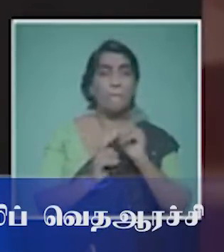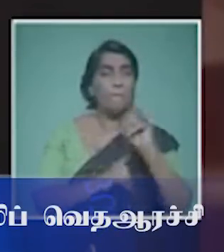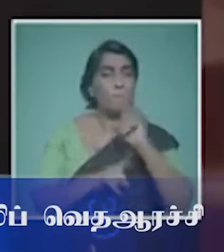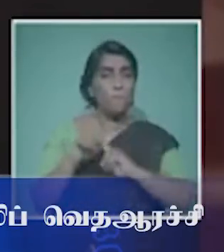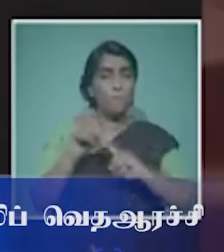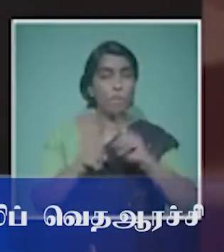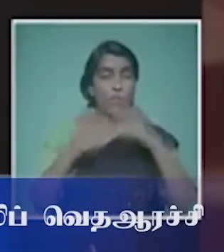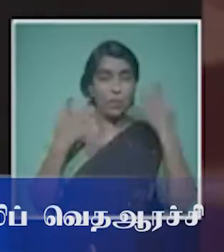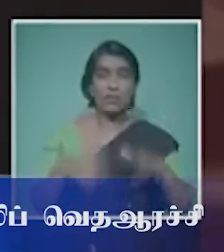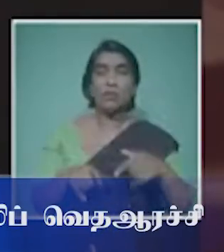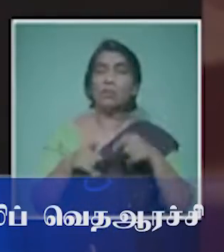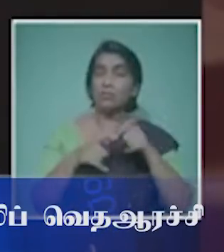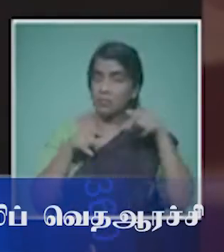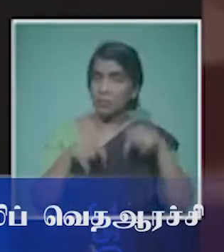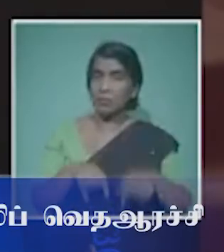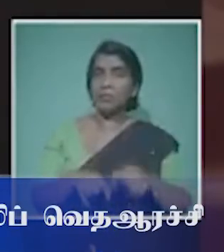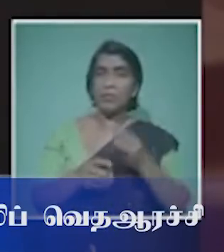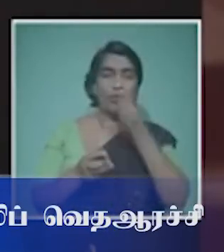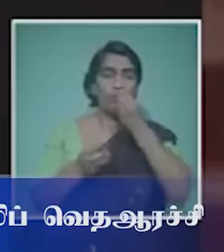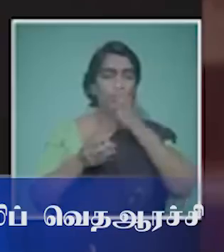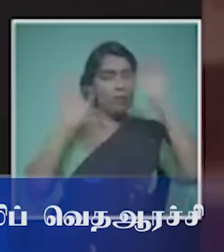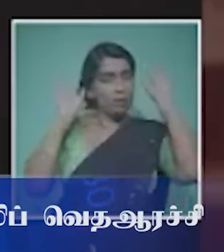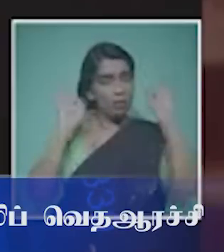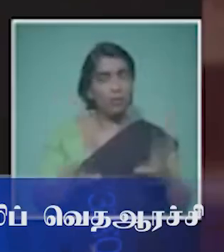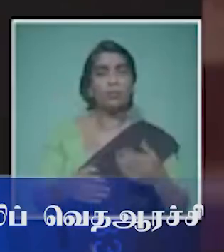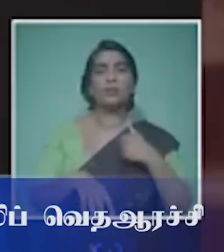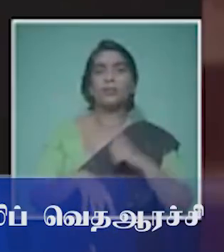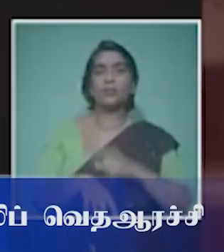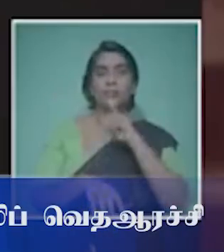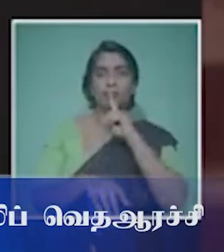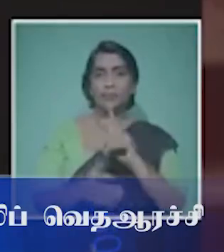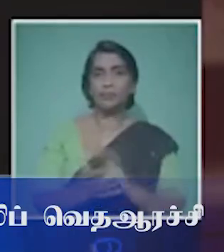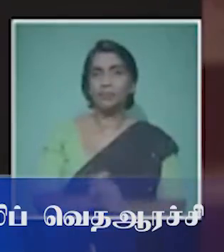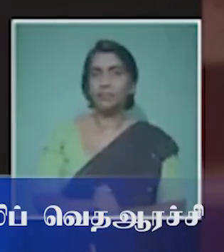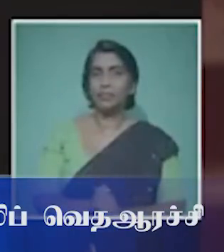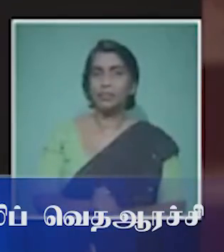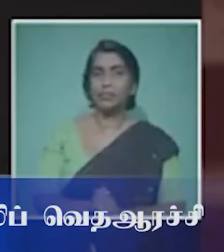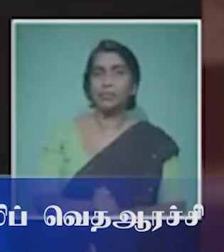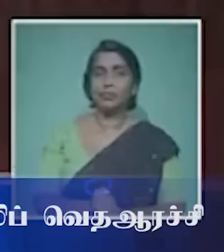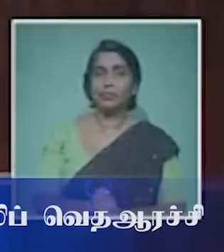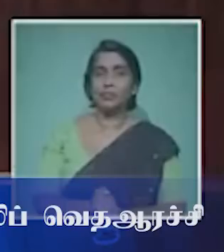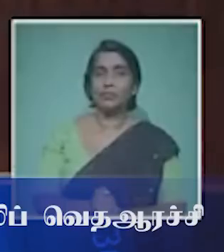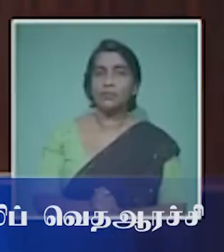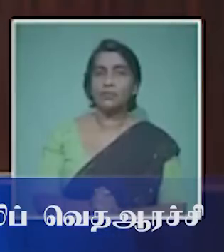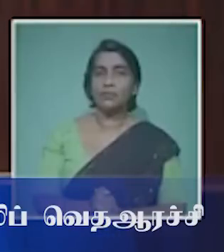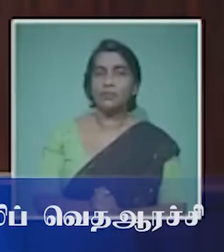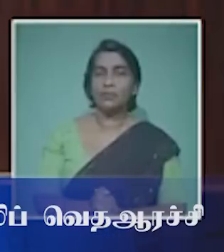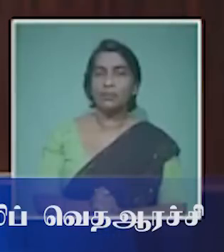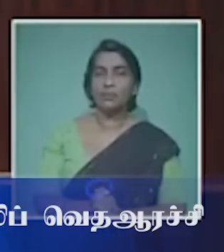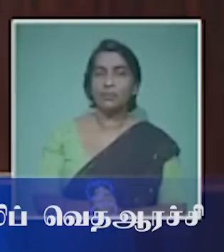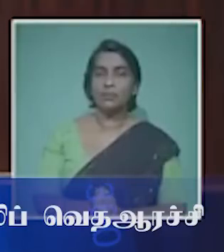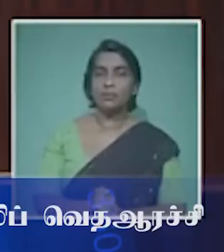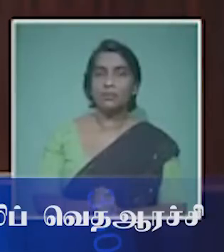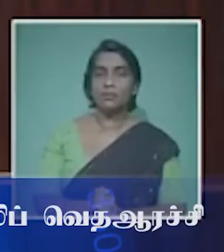இன்று திங்கட்கிழமை பாராளுமன்றத்துக்கு வருகை தந்திருந்தார். வரவு செலவு திட்ட விவாதத்தில் இவர் உரையாற்றும் போது டீசல் மற்றும் மண்ணெண்ணெய் தட்டுப்பாடு எரிபொருள்